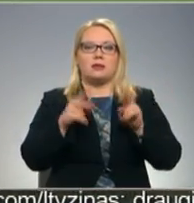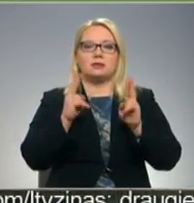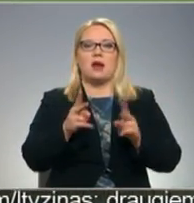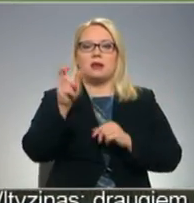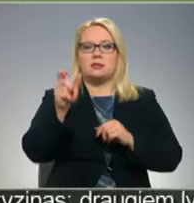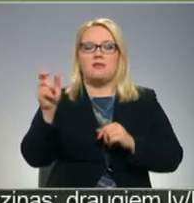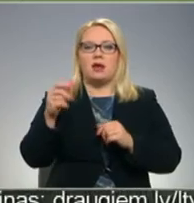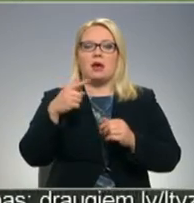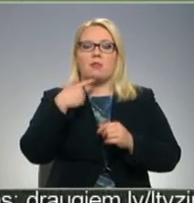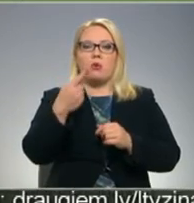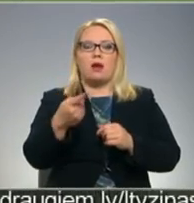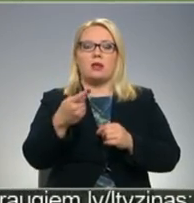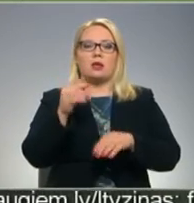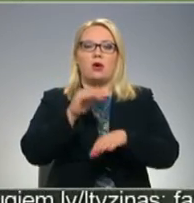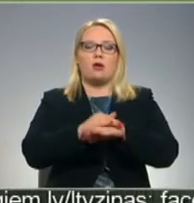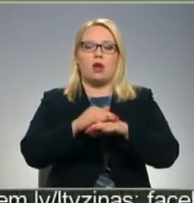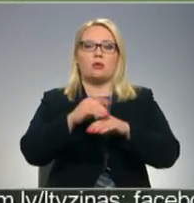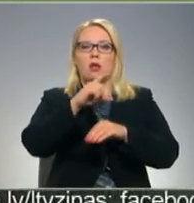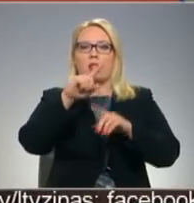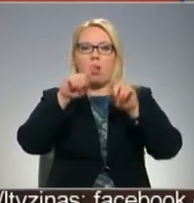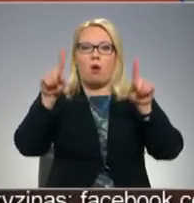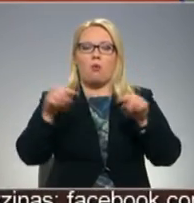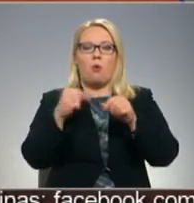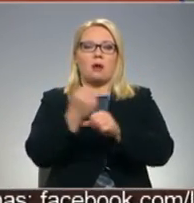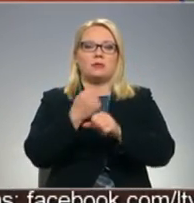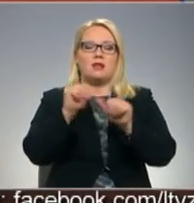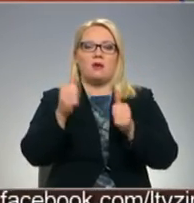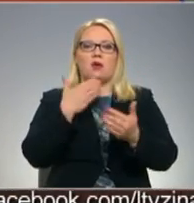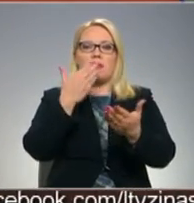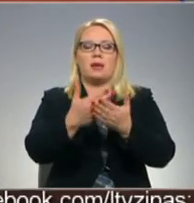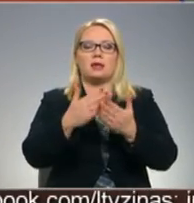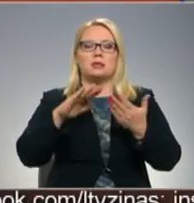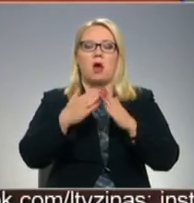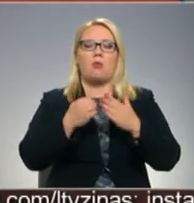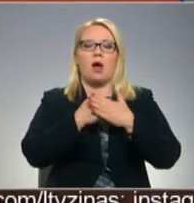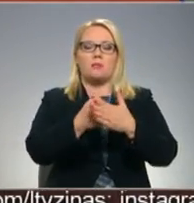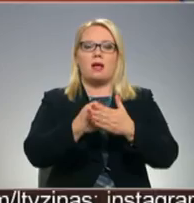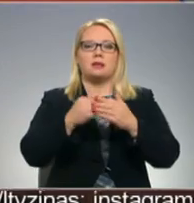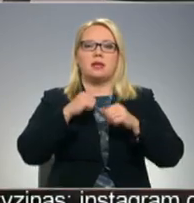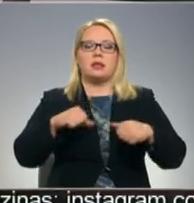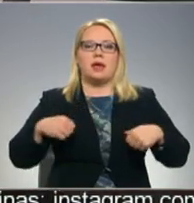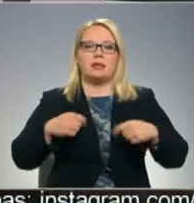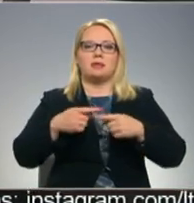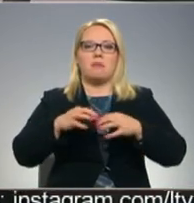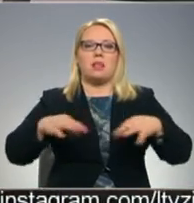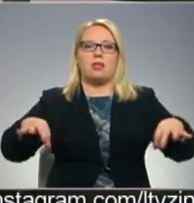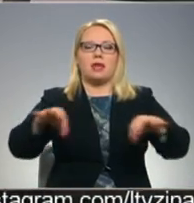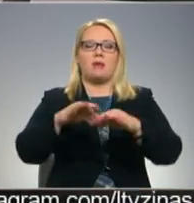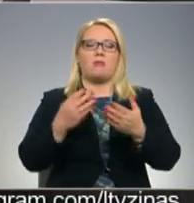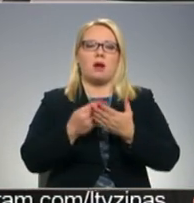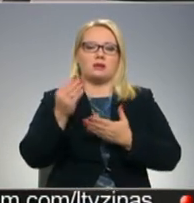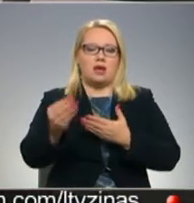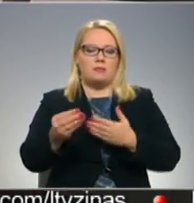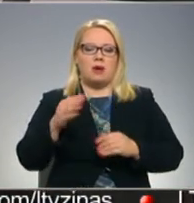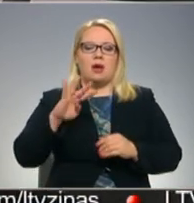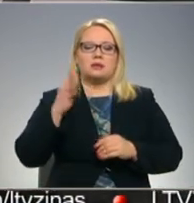cilvēkiem norādīt konkrēto lauku apstrādes veidu un kā pieteikties lauku atbalsta dienesta platību maksājumiem. Ar 4. aprīli var